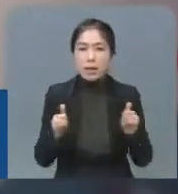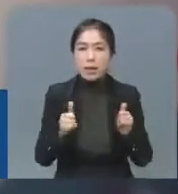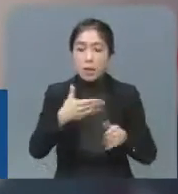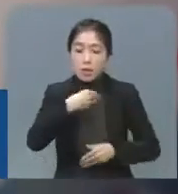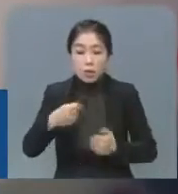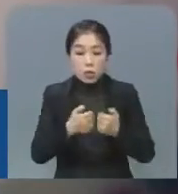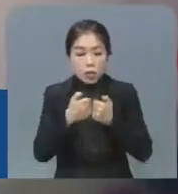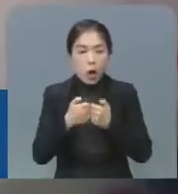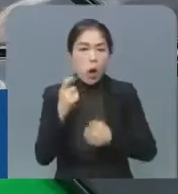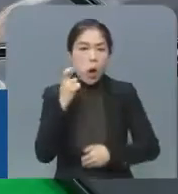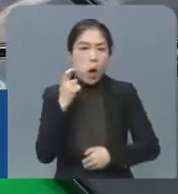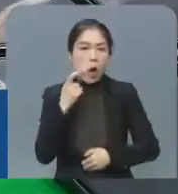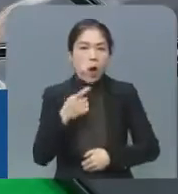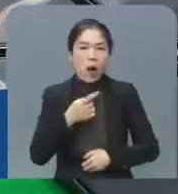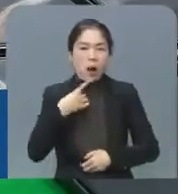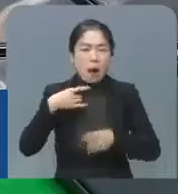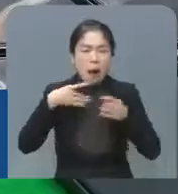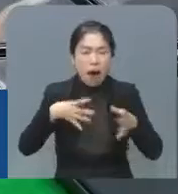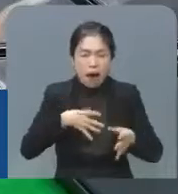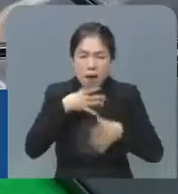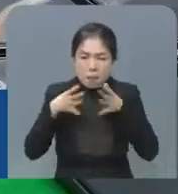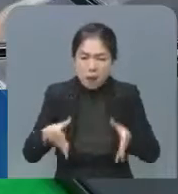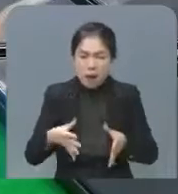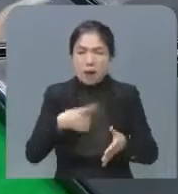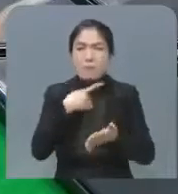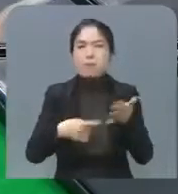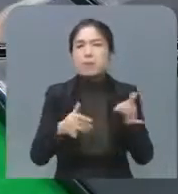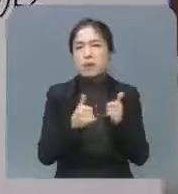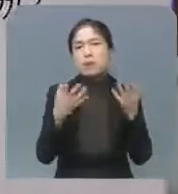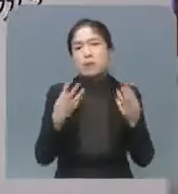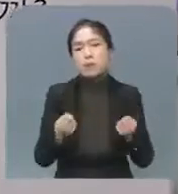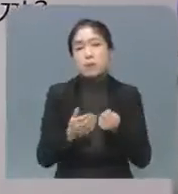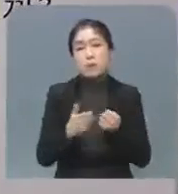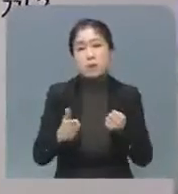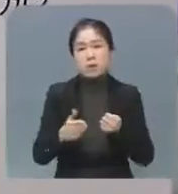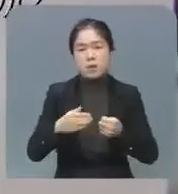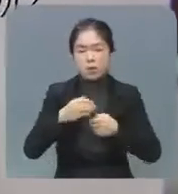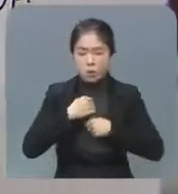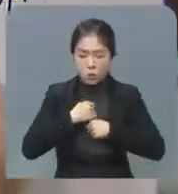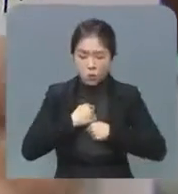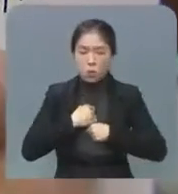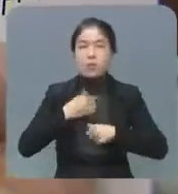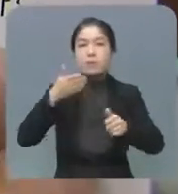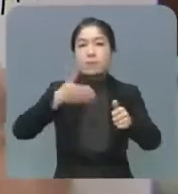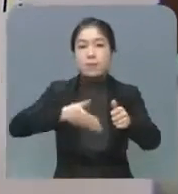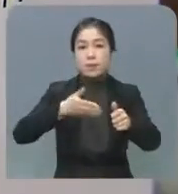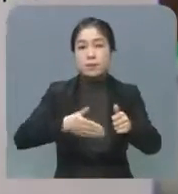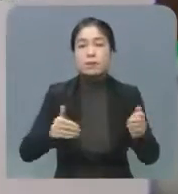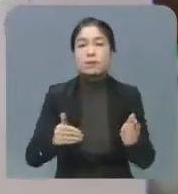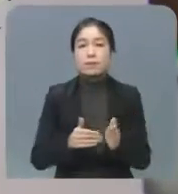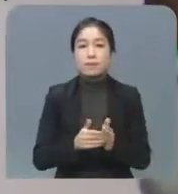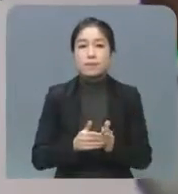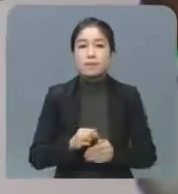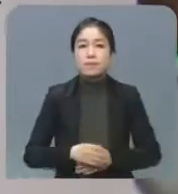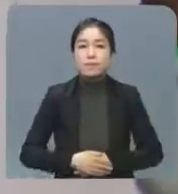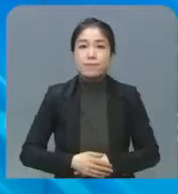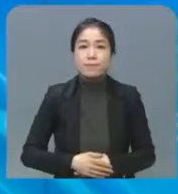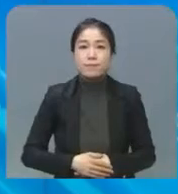상담원 을 가장한 사기범 의 속아서 피해자가 되는 경우가 많다 며 각별한 주의가 필요하다고 강조했습니다